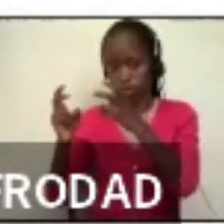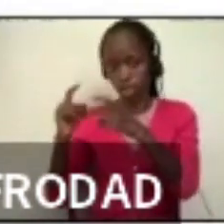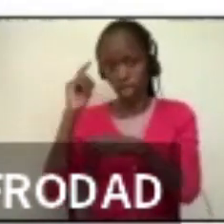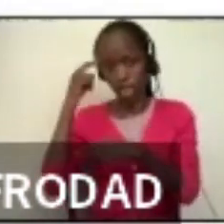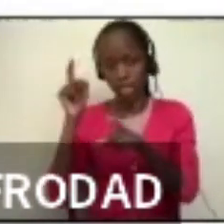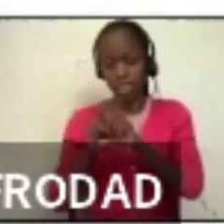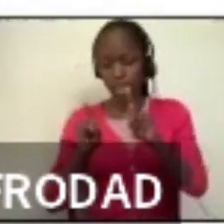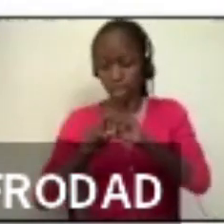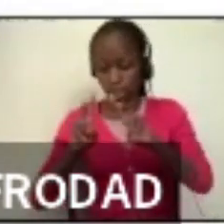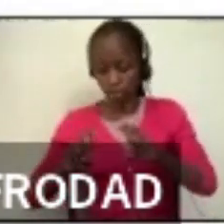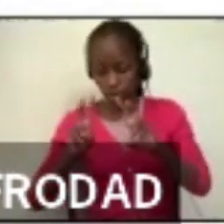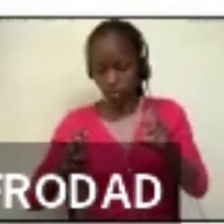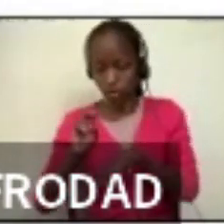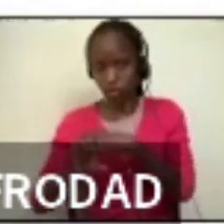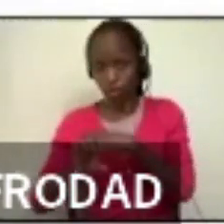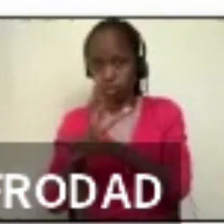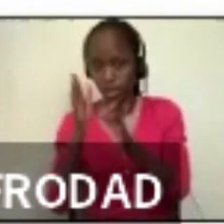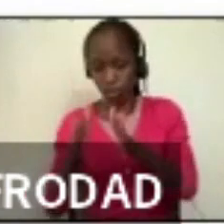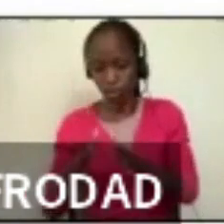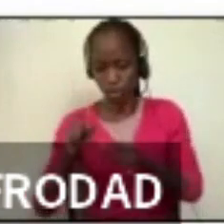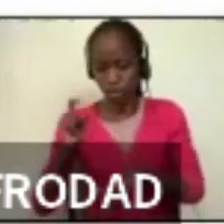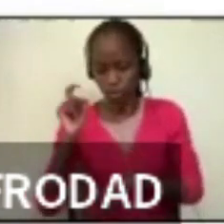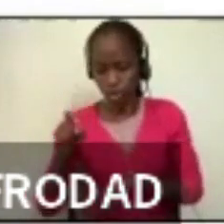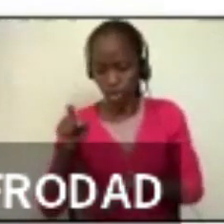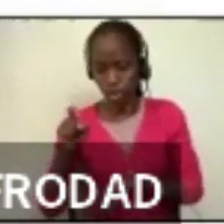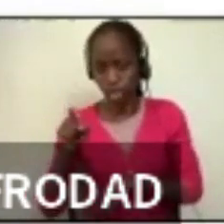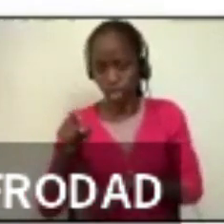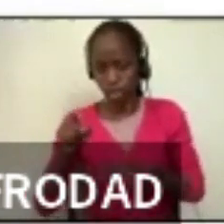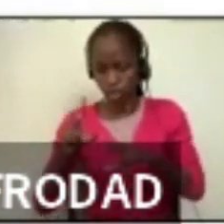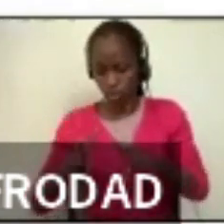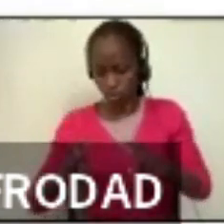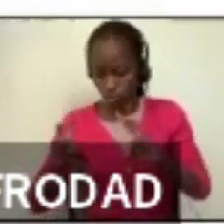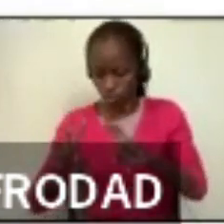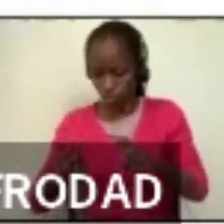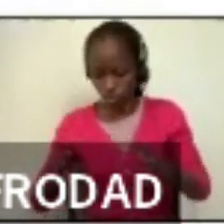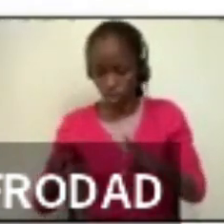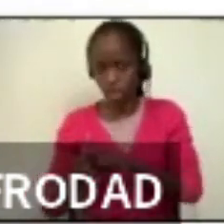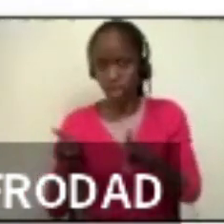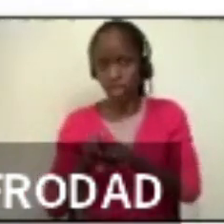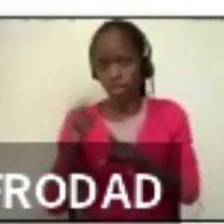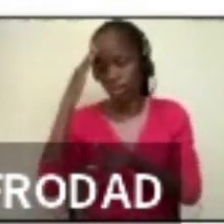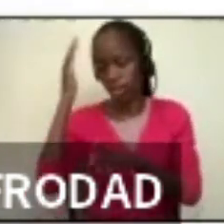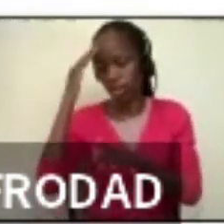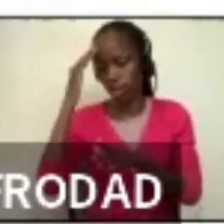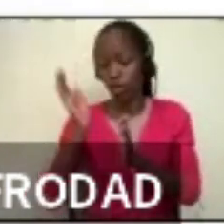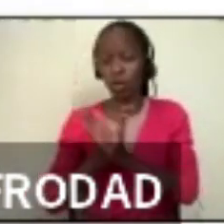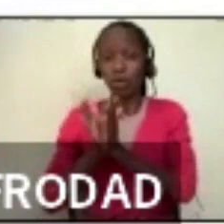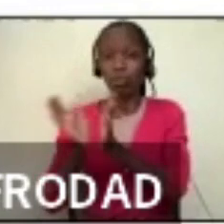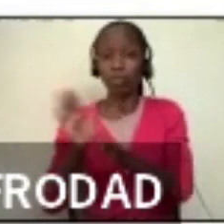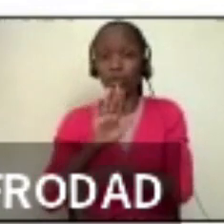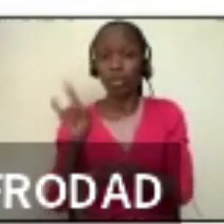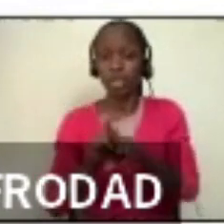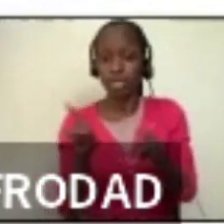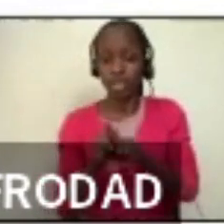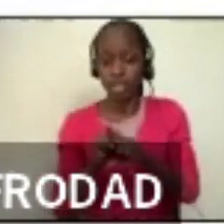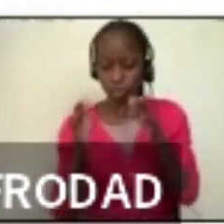souvent aussi on cherche de l'audience. Donc travailler sur quelqu'un qui n'est pas connu, ça fait moins vendre et ça fait moins, enfin je vais dire,